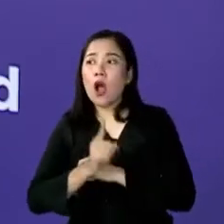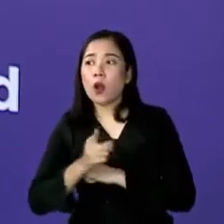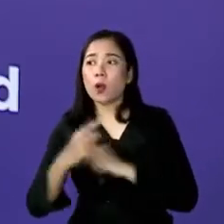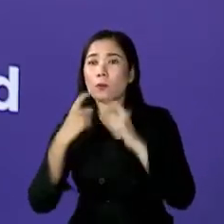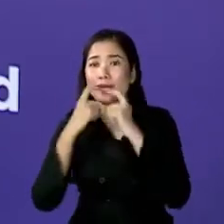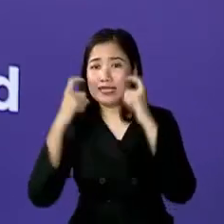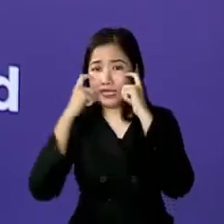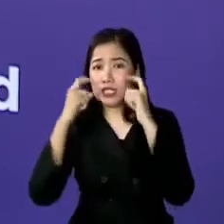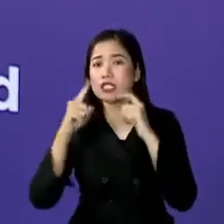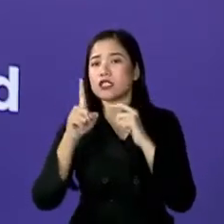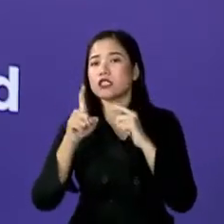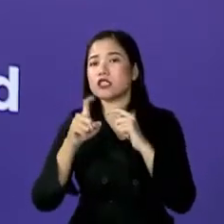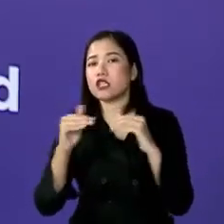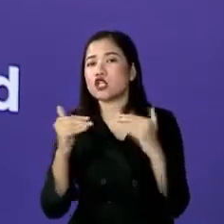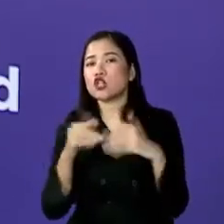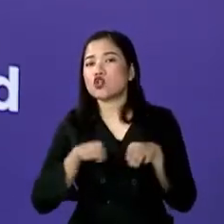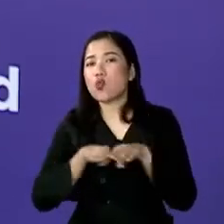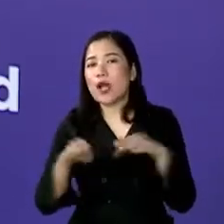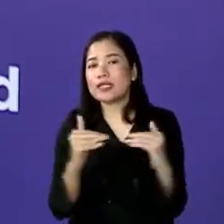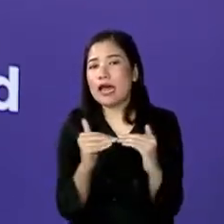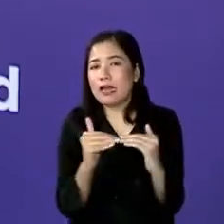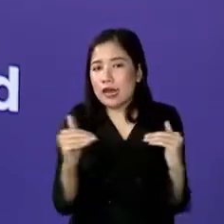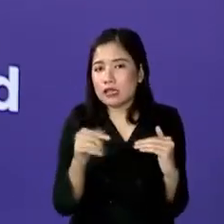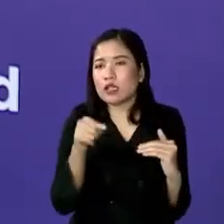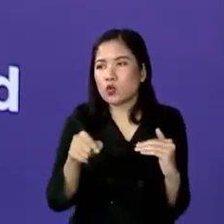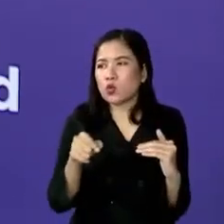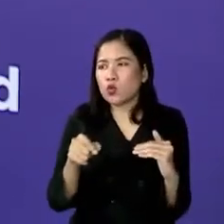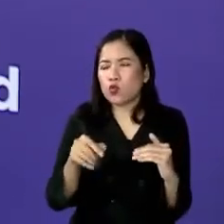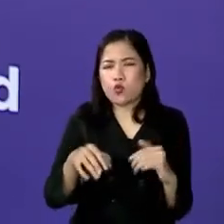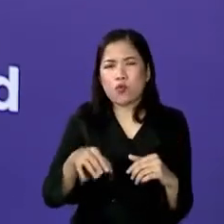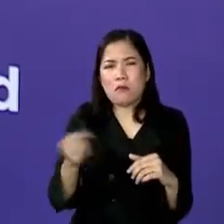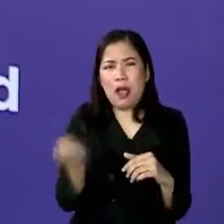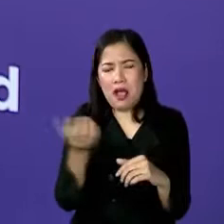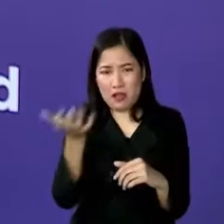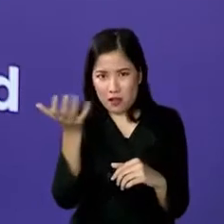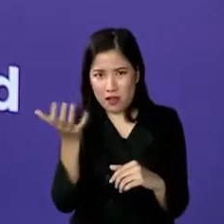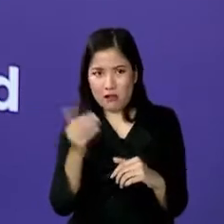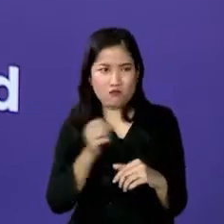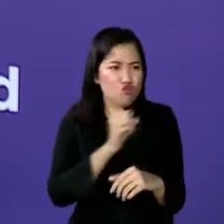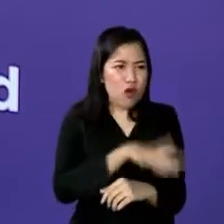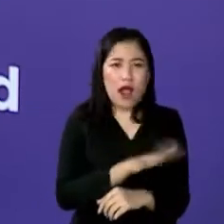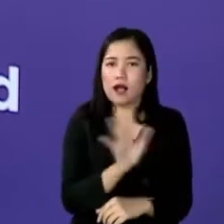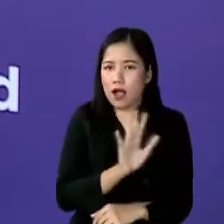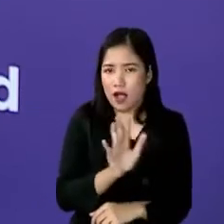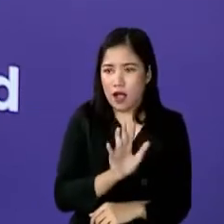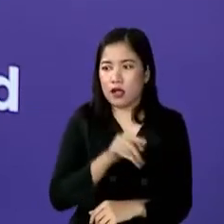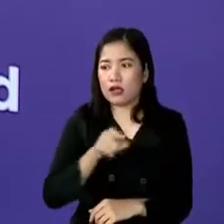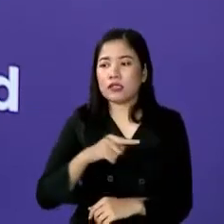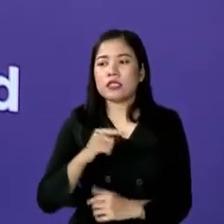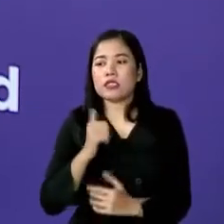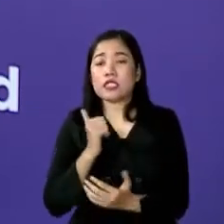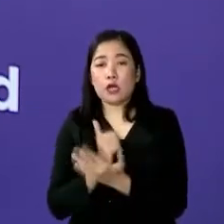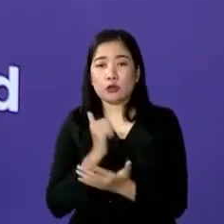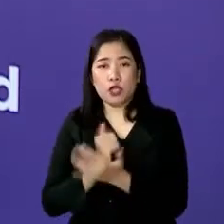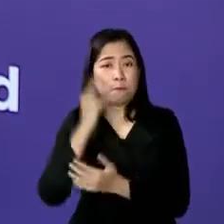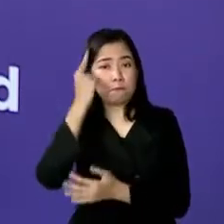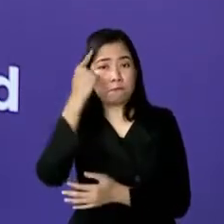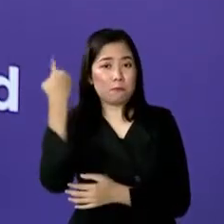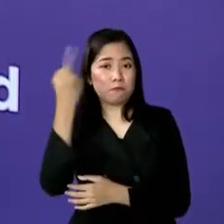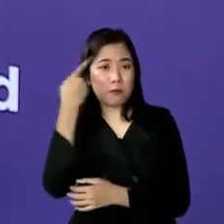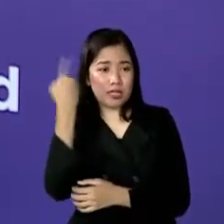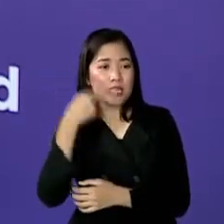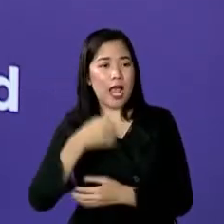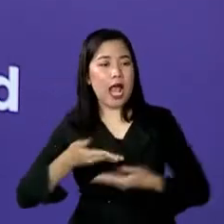masker yang sesuai standar itu tidak mudah dan tidak murah begitu ya karena itu pemerintah juga sebaiknya memberikan akses yang luas